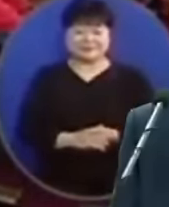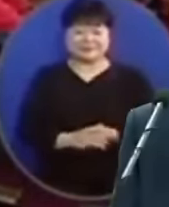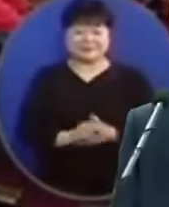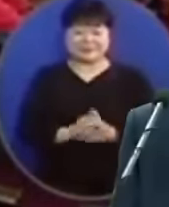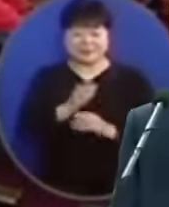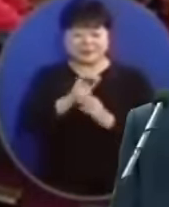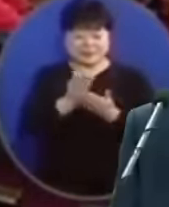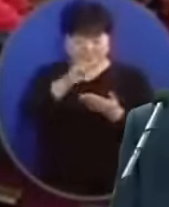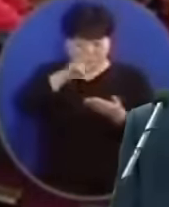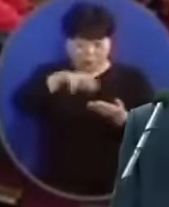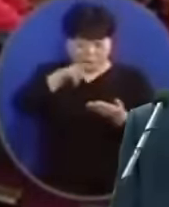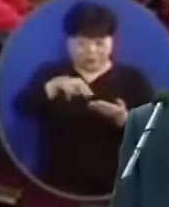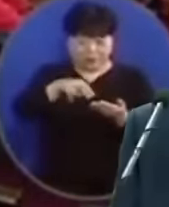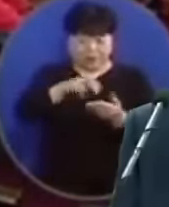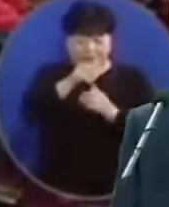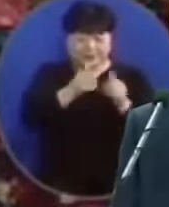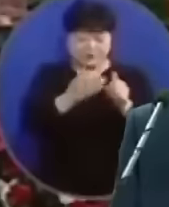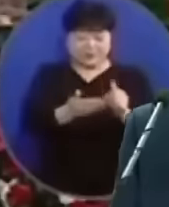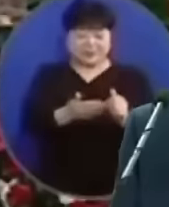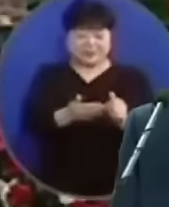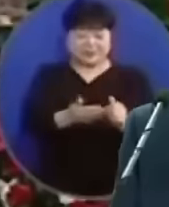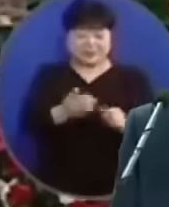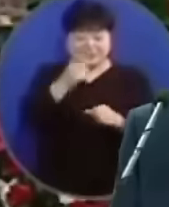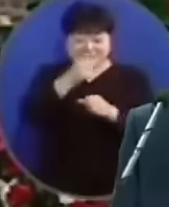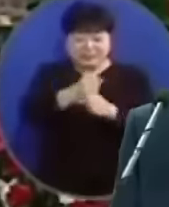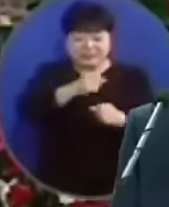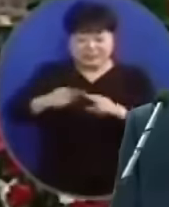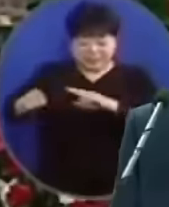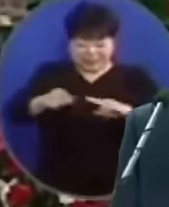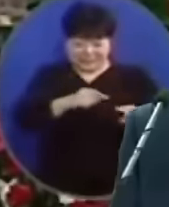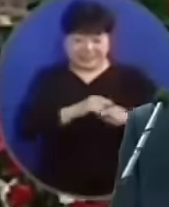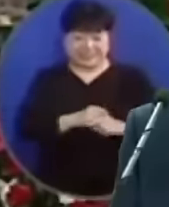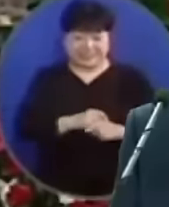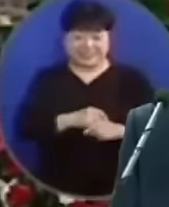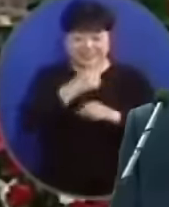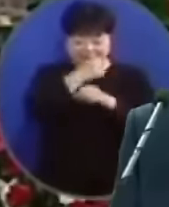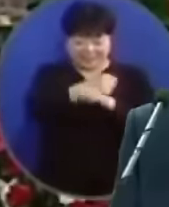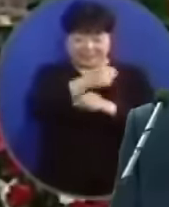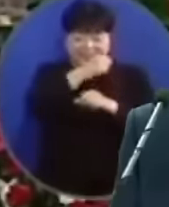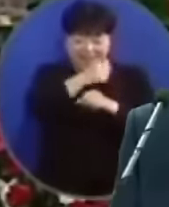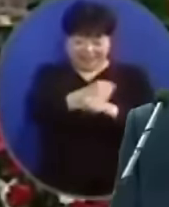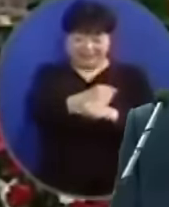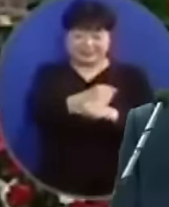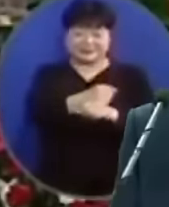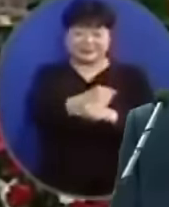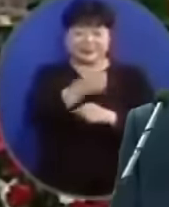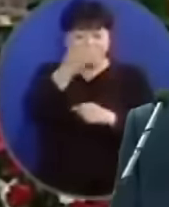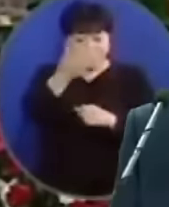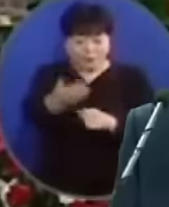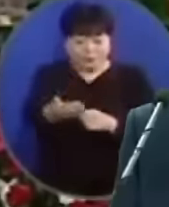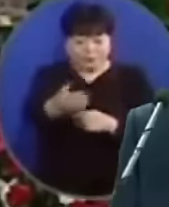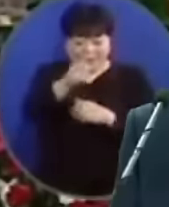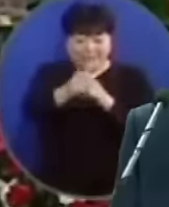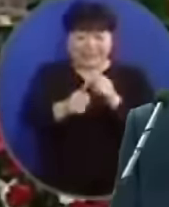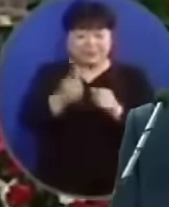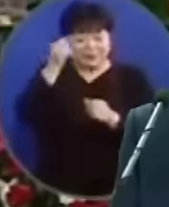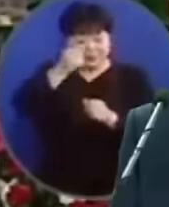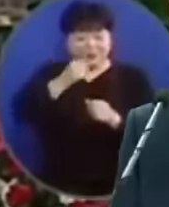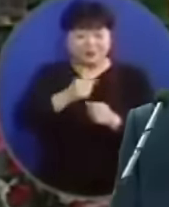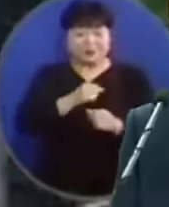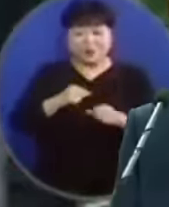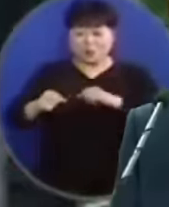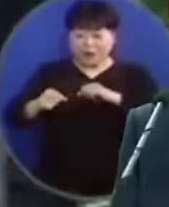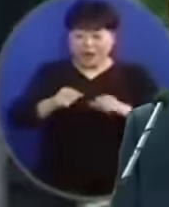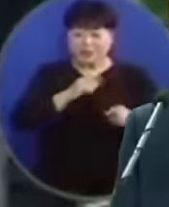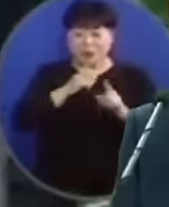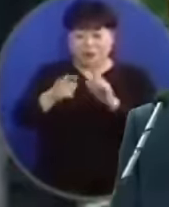성경에는 하나님께서 당신이 지으신 것을 다스리게 하셨다고 말씀했는데 여러분 하나님 성령이